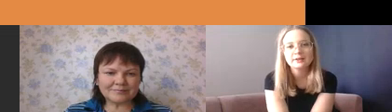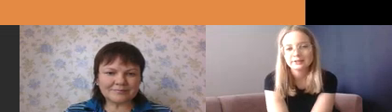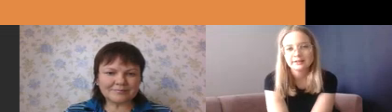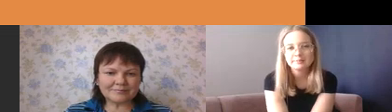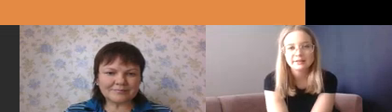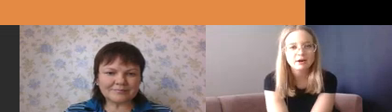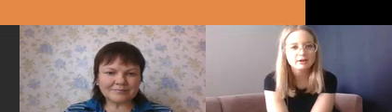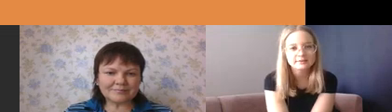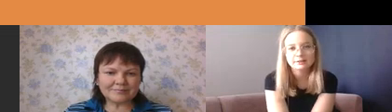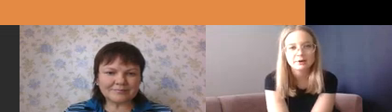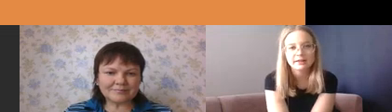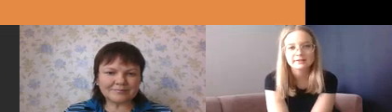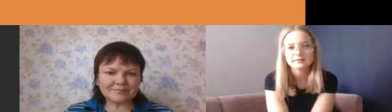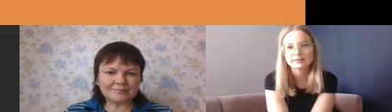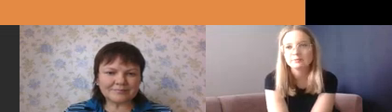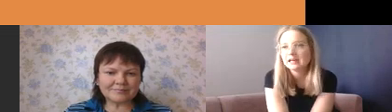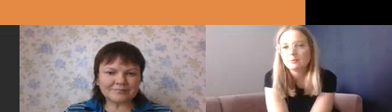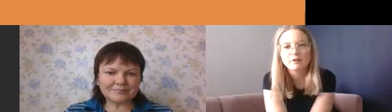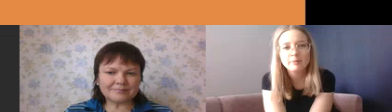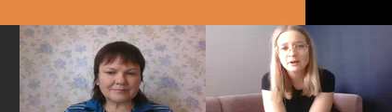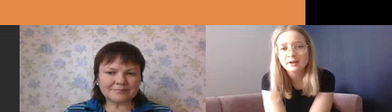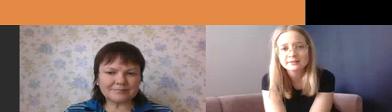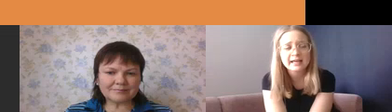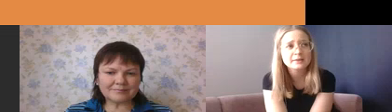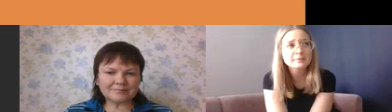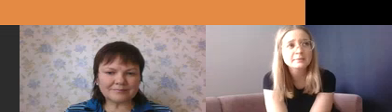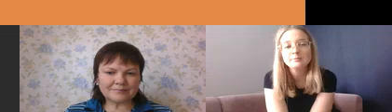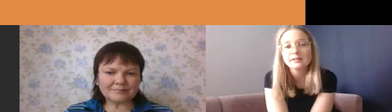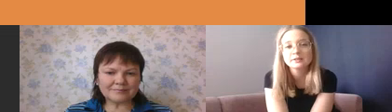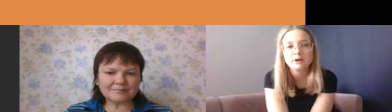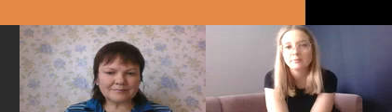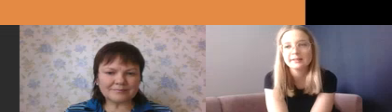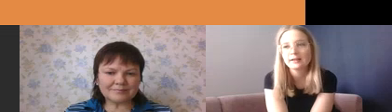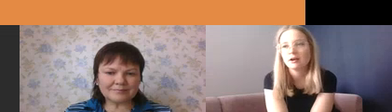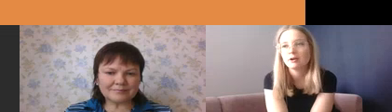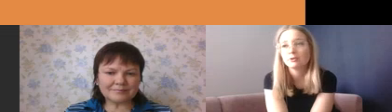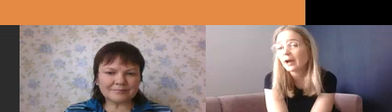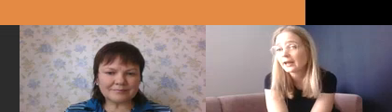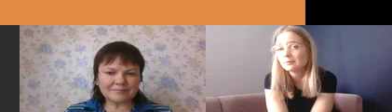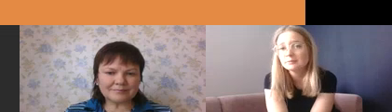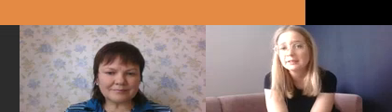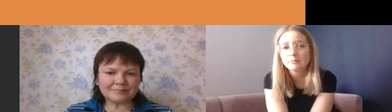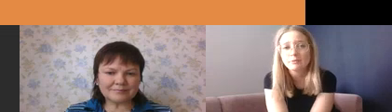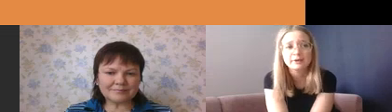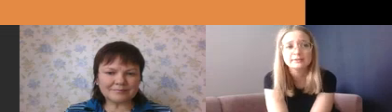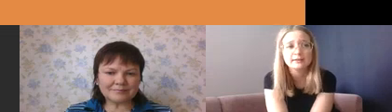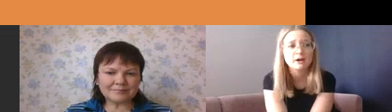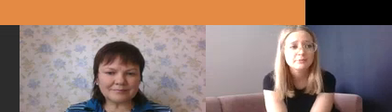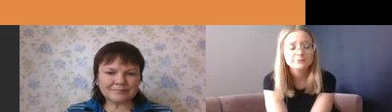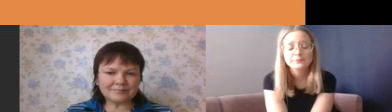ise enda elu nii-öelda läbi kaardistama, et millega ma vabal ajal tegelen, millest ma ei tea, loen,